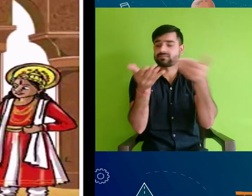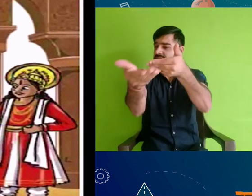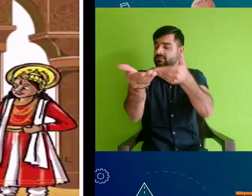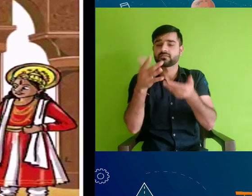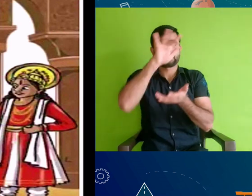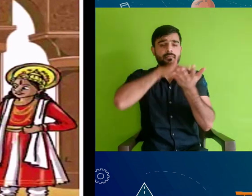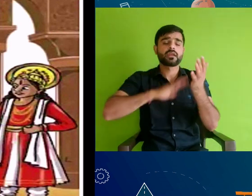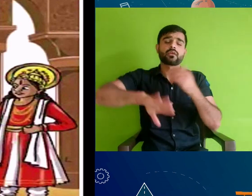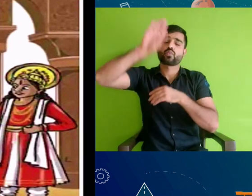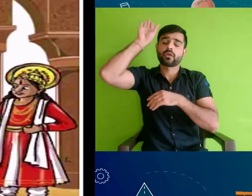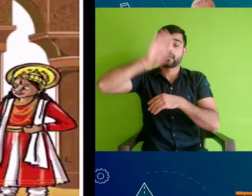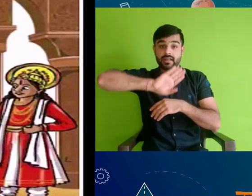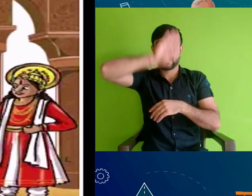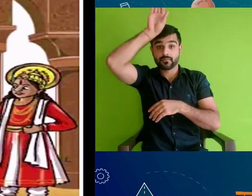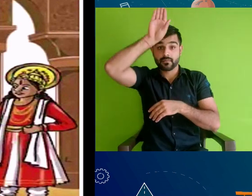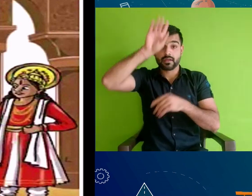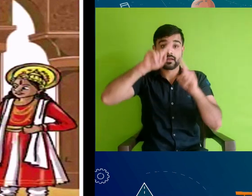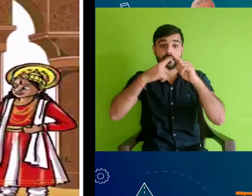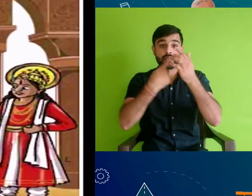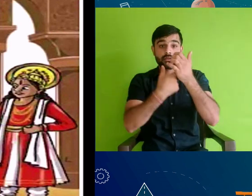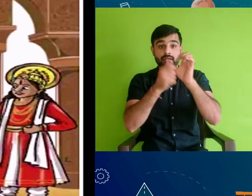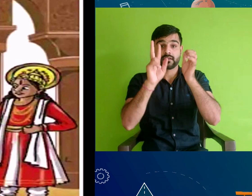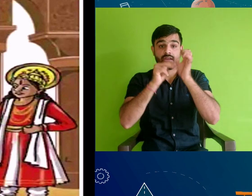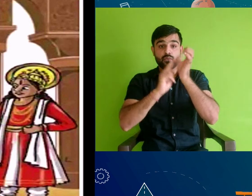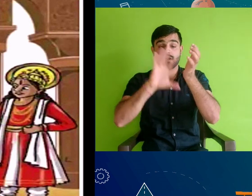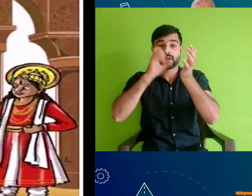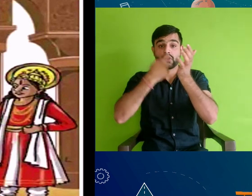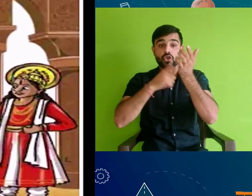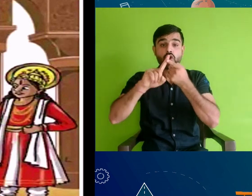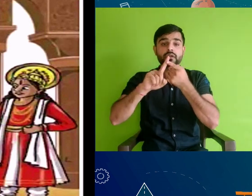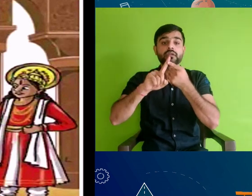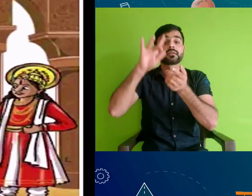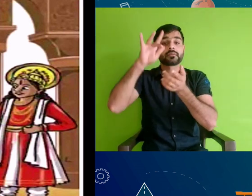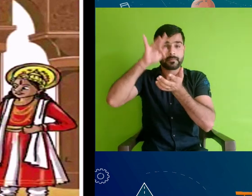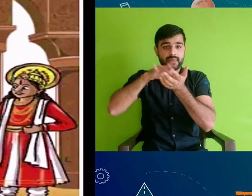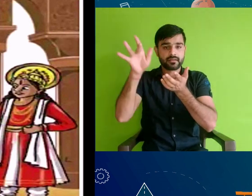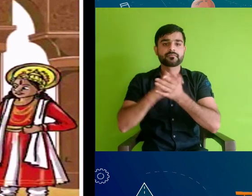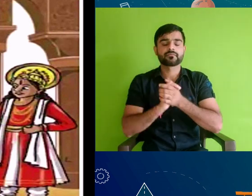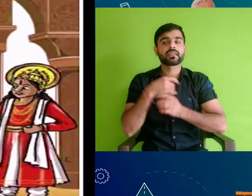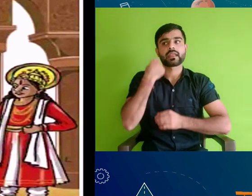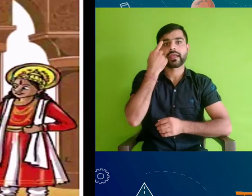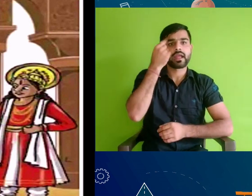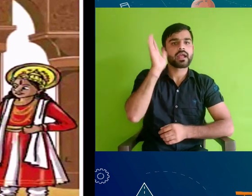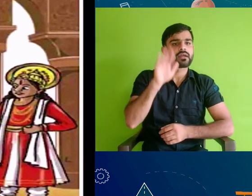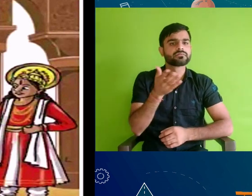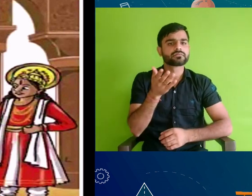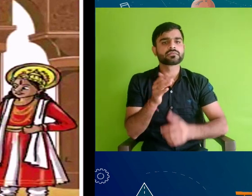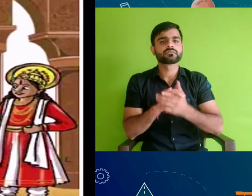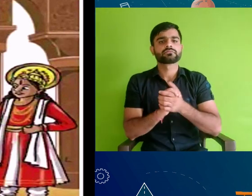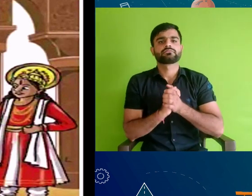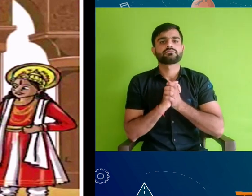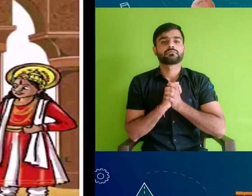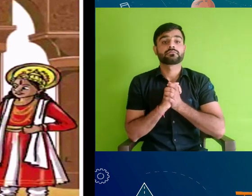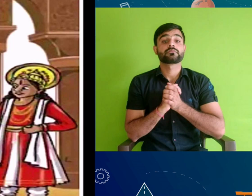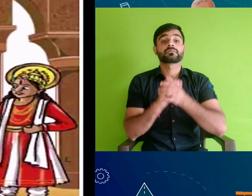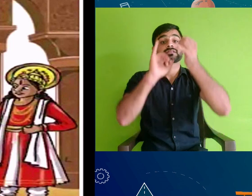है, महाराजा ट्रावणकोर, अब हम बात कर रहे हैं सिटी ट्रावणकोर की, तो हमें ये समझ में आना चाहिए कि हम साउथ इंडिया की